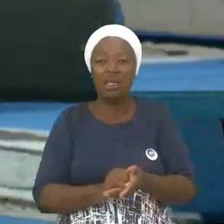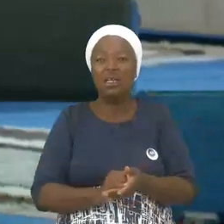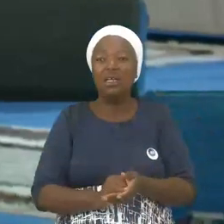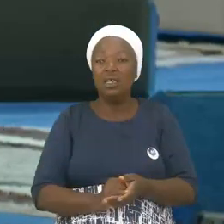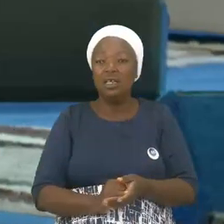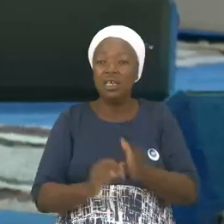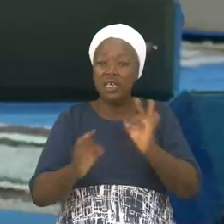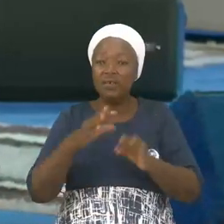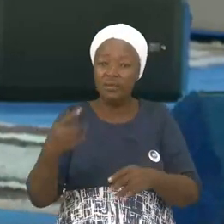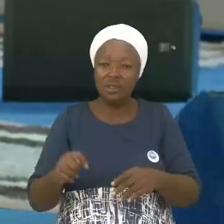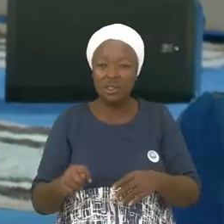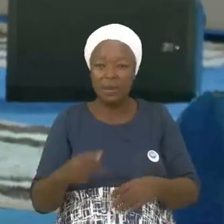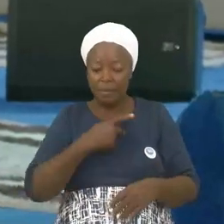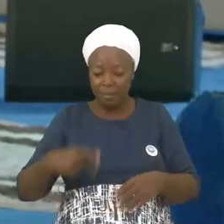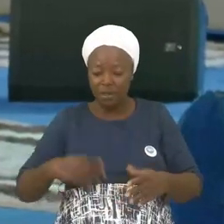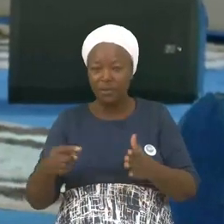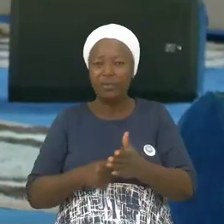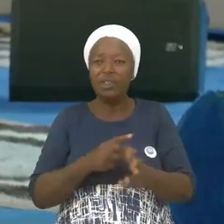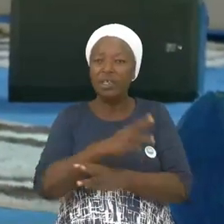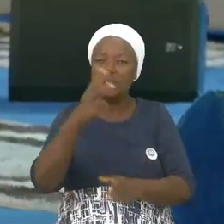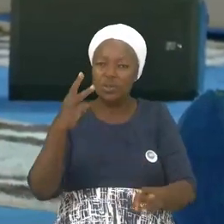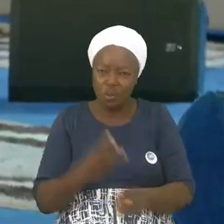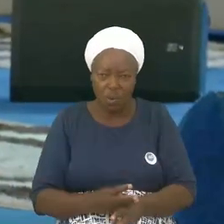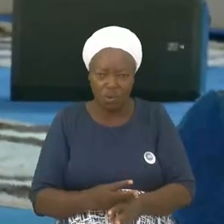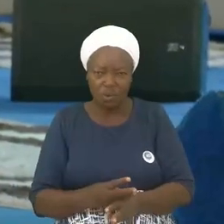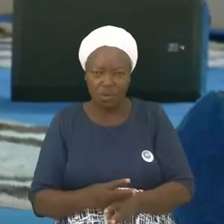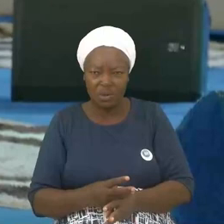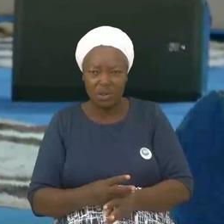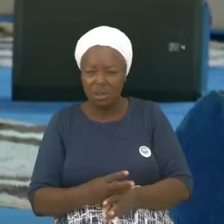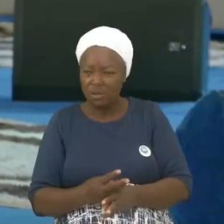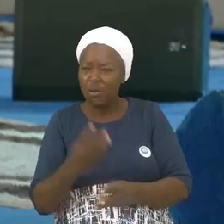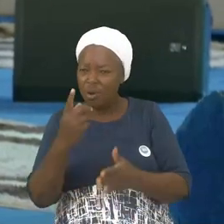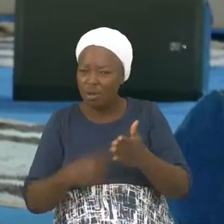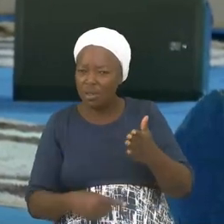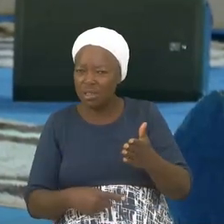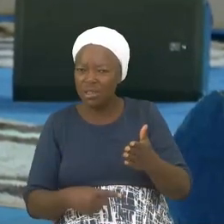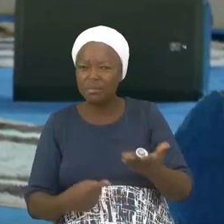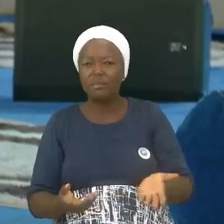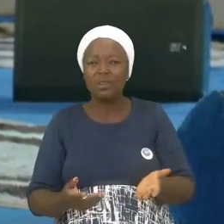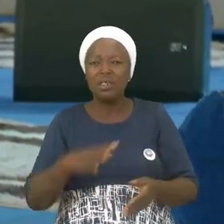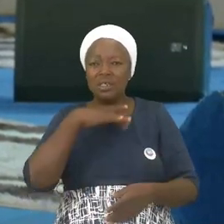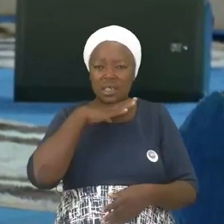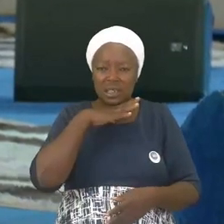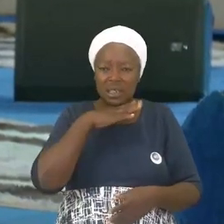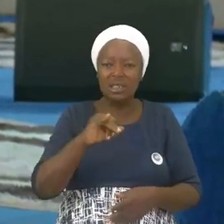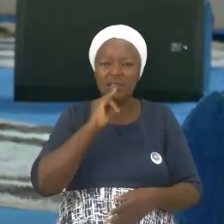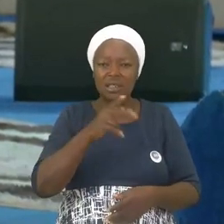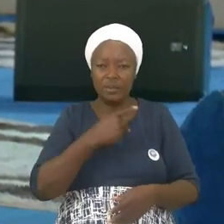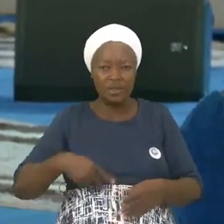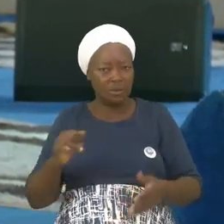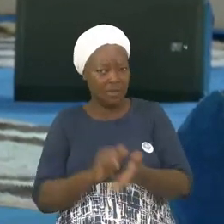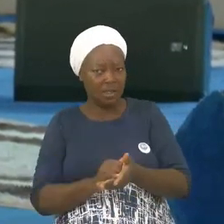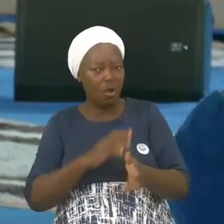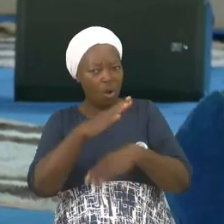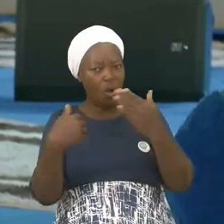Ce que je vous dis, c'est qu'il est le prince de ce monde. La souillure, c'est lui